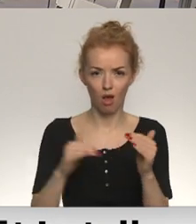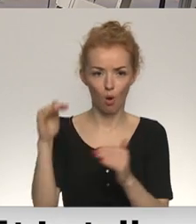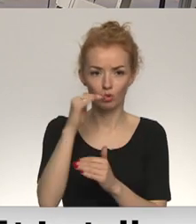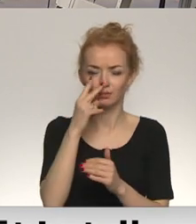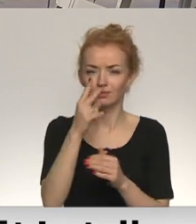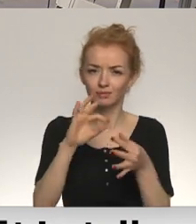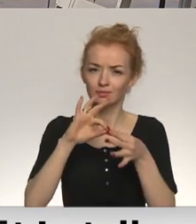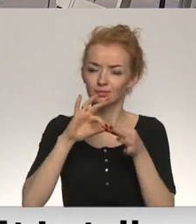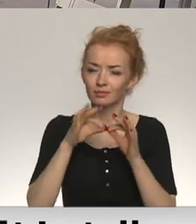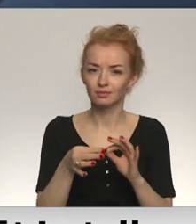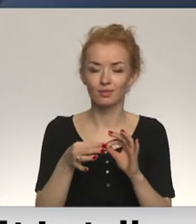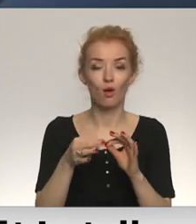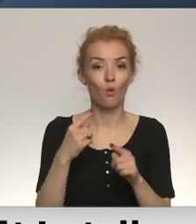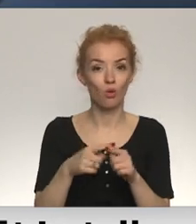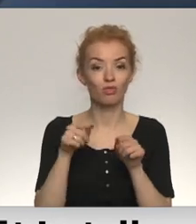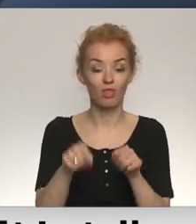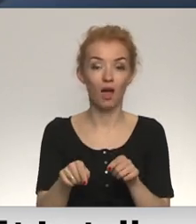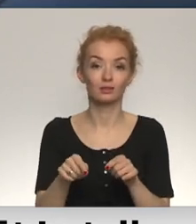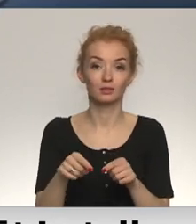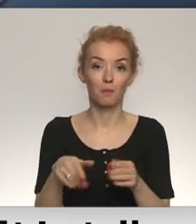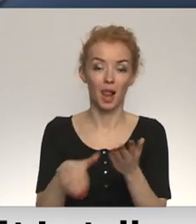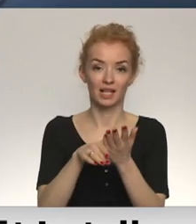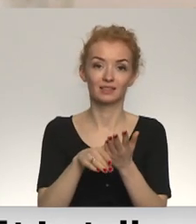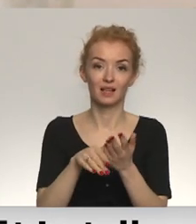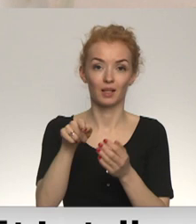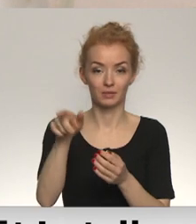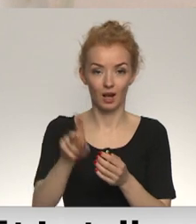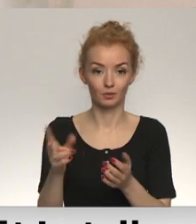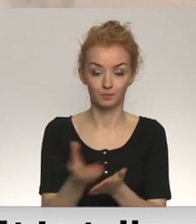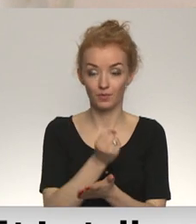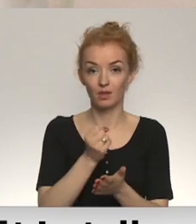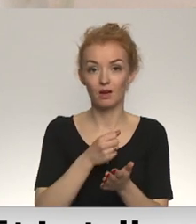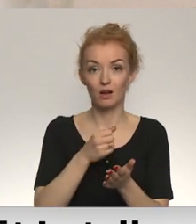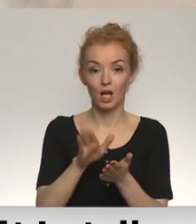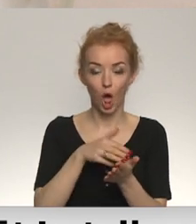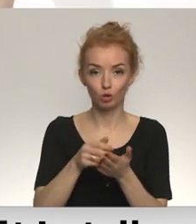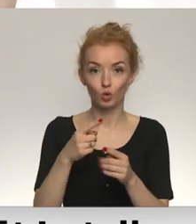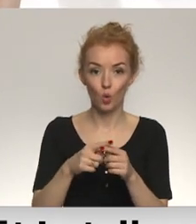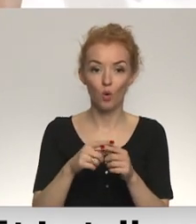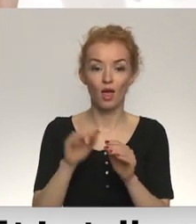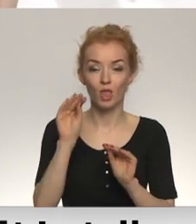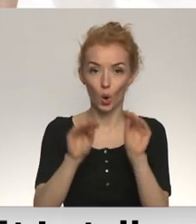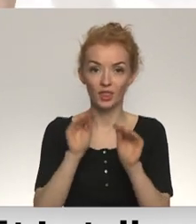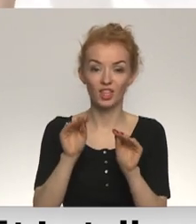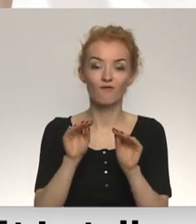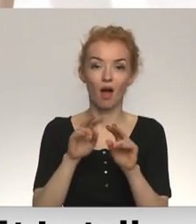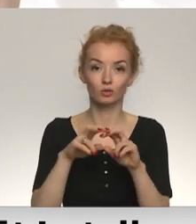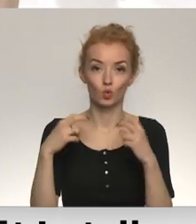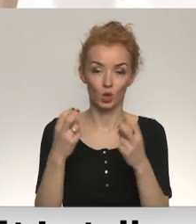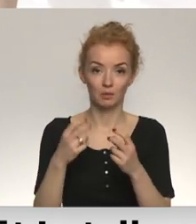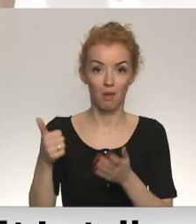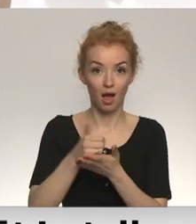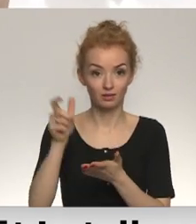pievērsta vismazākajām detaļām. Tās arī izšķirs, kurš uzvarēs. Krāsošanas un dekoratīvās apdaržas žūrijas pārstāvs stāsta, ka